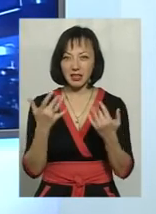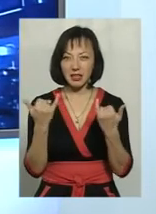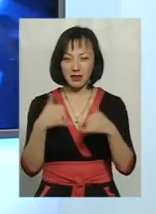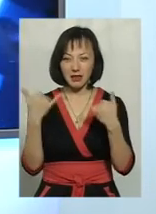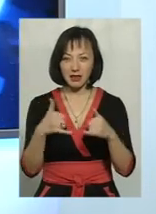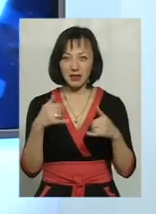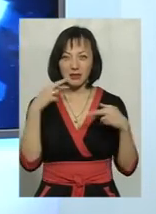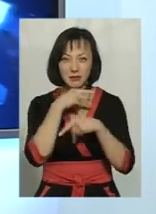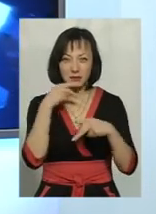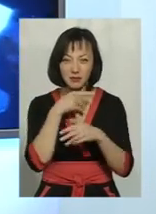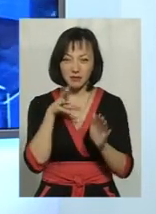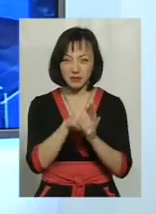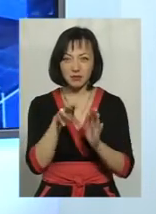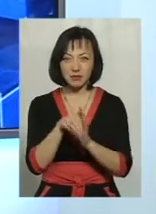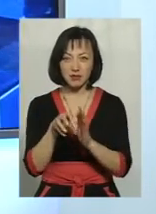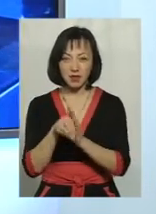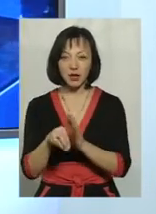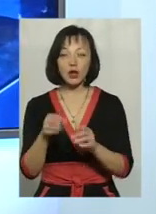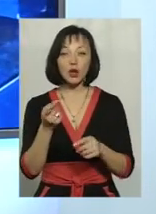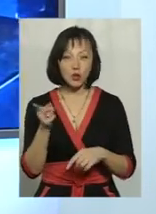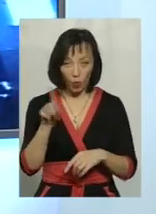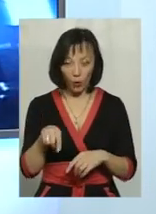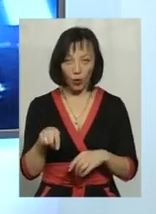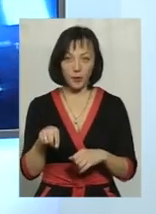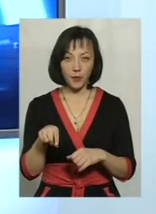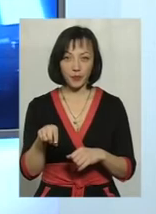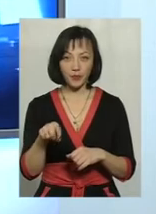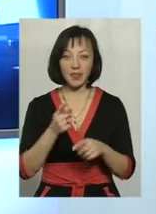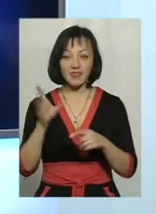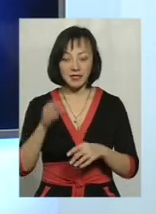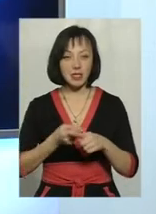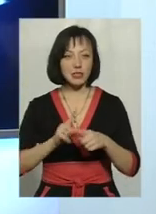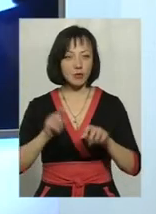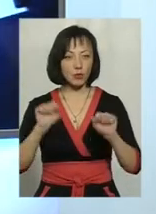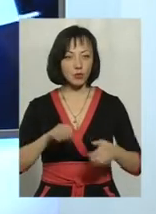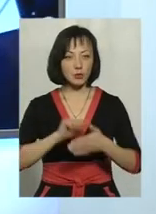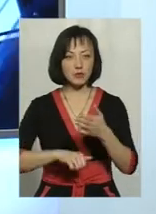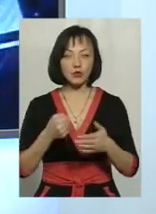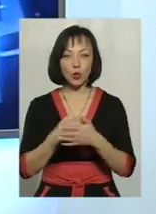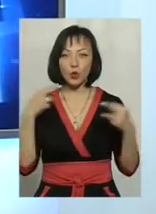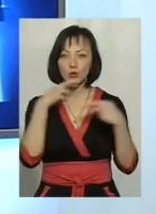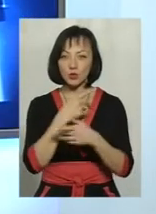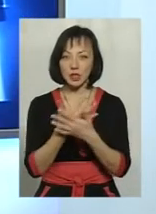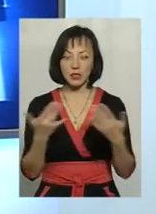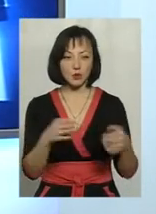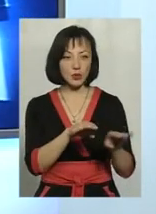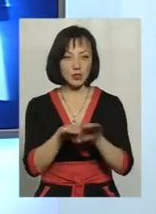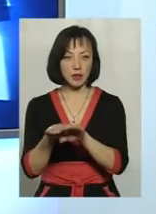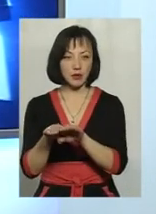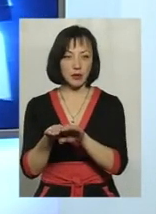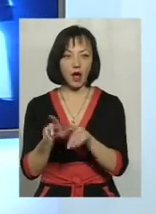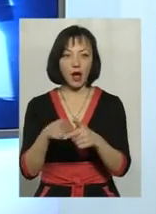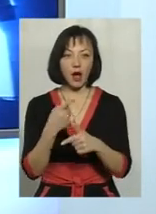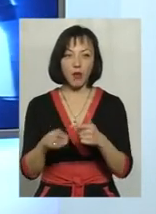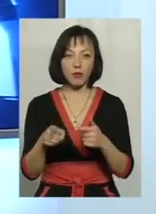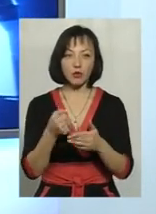різних складів, складних ефірів, то все це може призвести до отруєння різної степені або